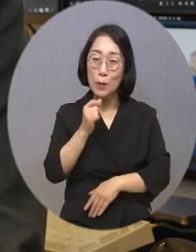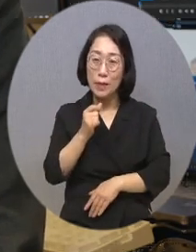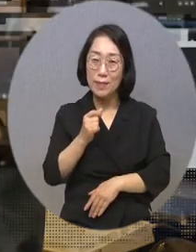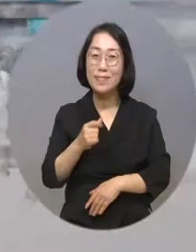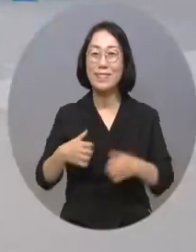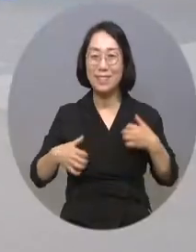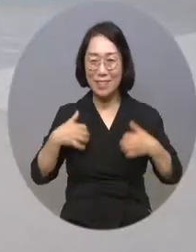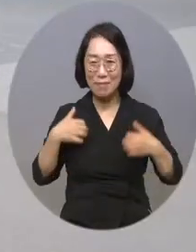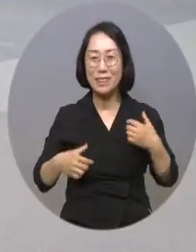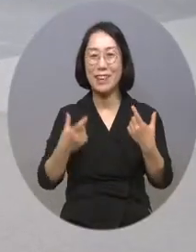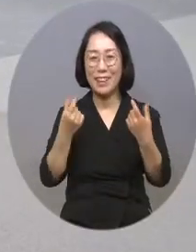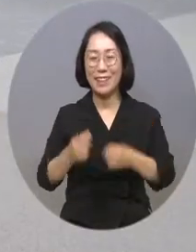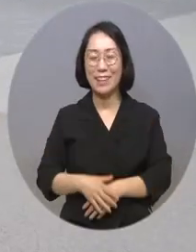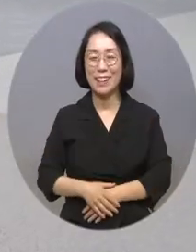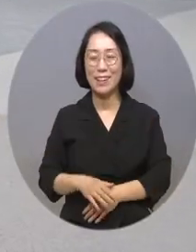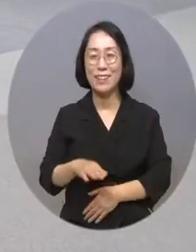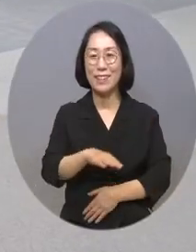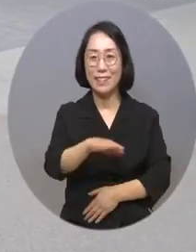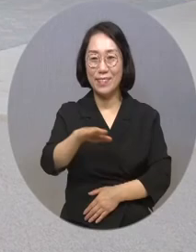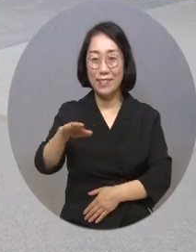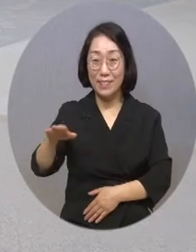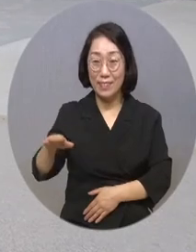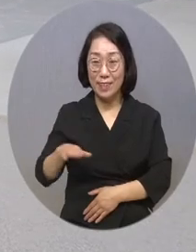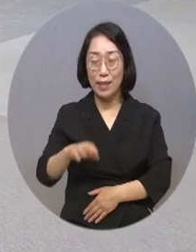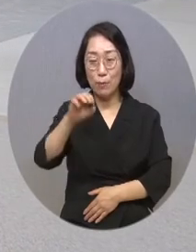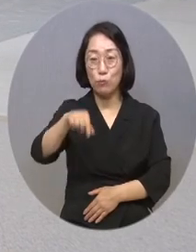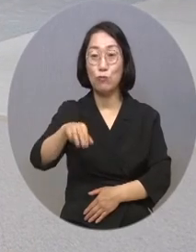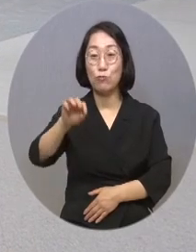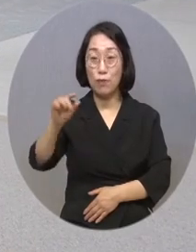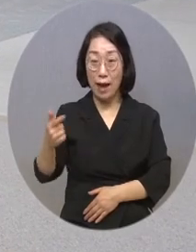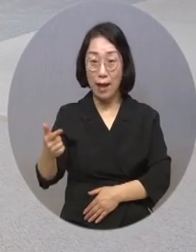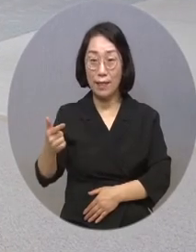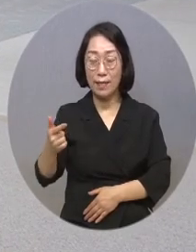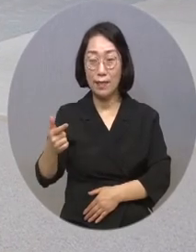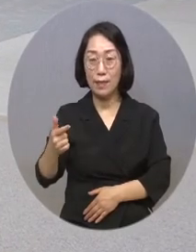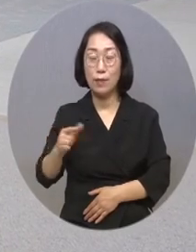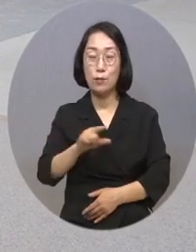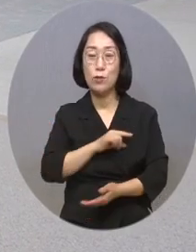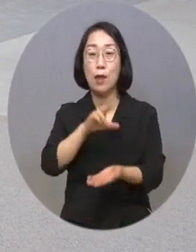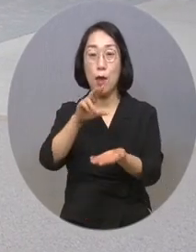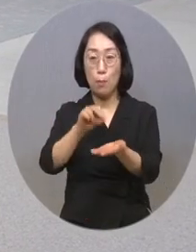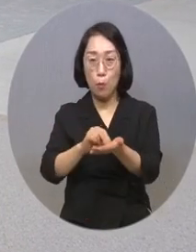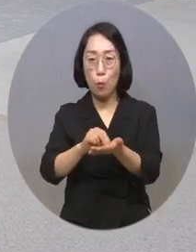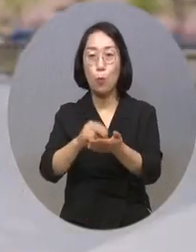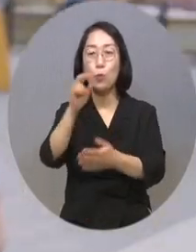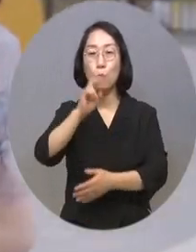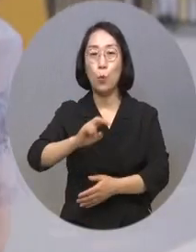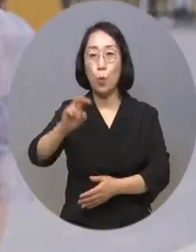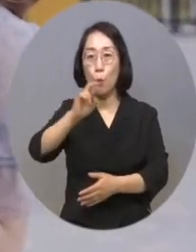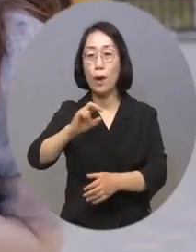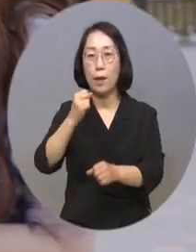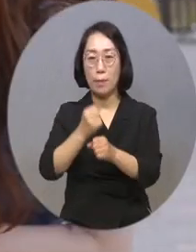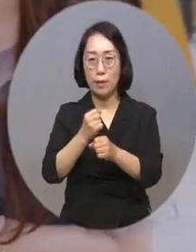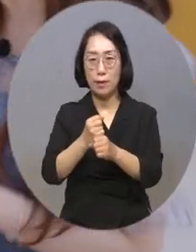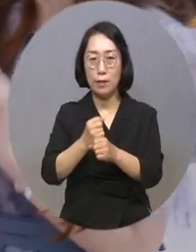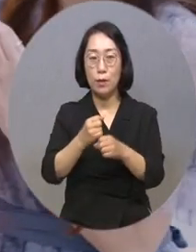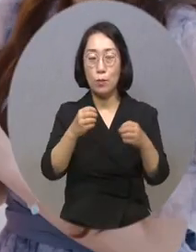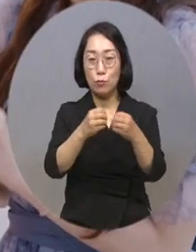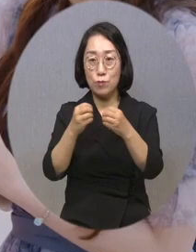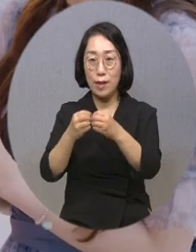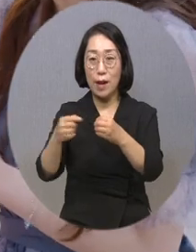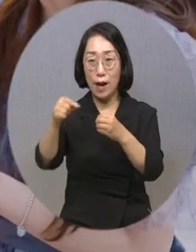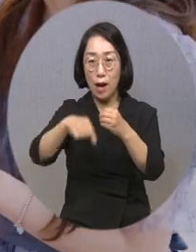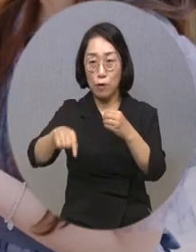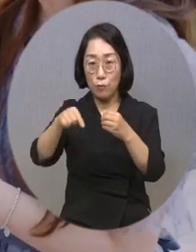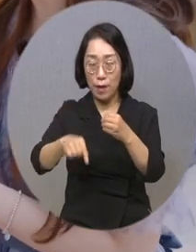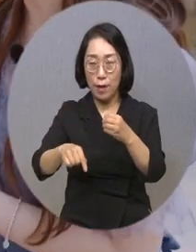것 같습니다. 그럼 저희가 이제 이 무안을 주제로 노래를 이제 만들 거예요. 네. 근데 그 노래 가사에 꼭